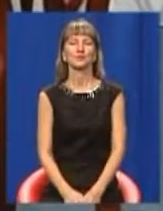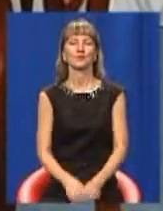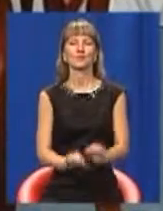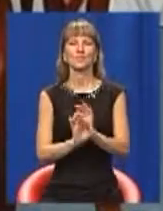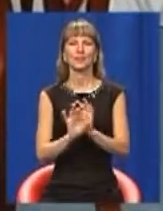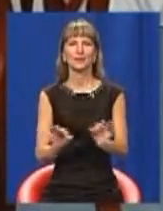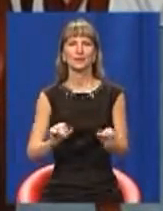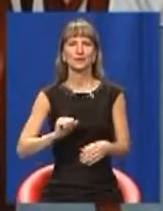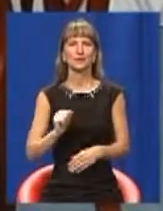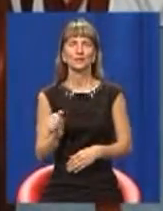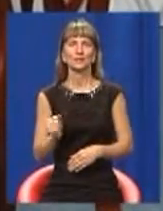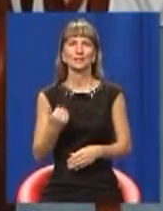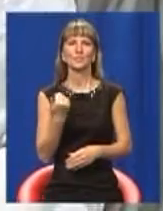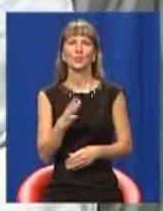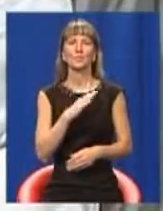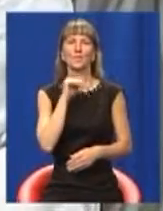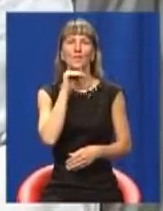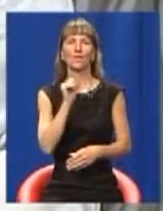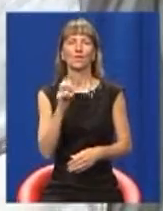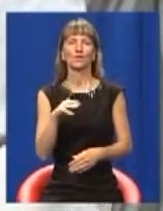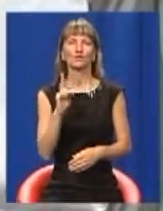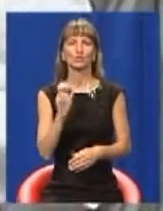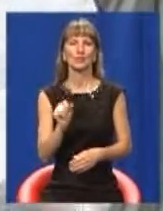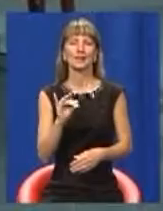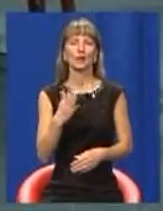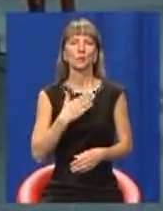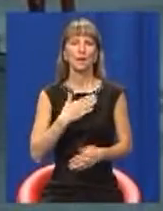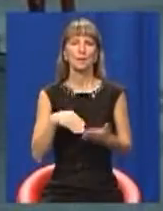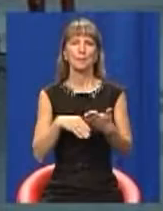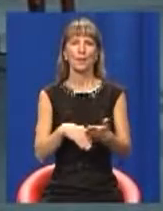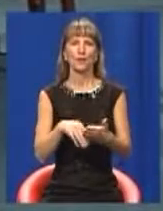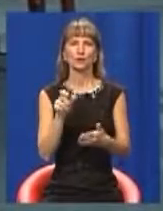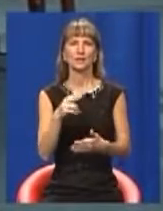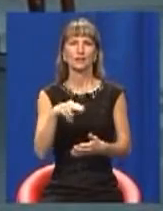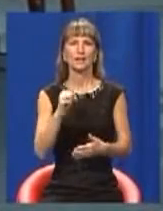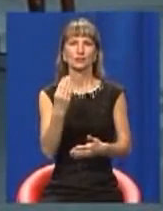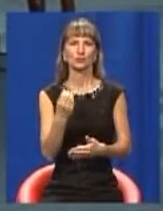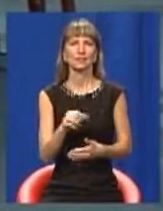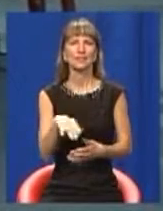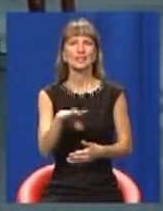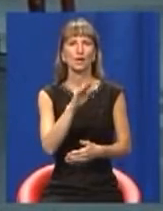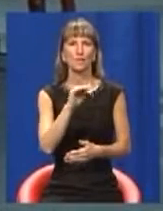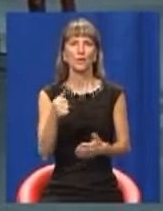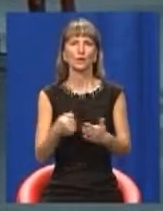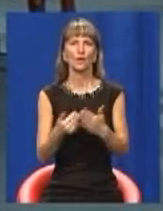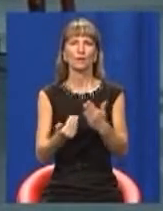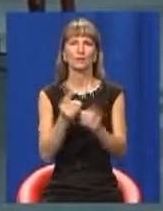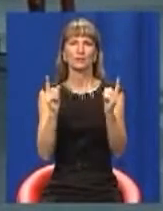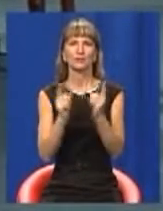Круто. Друзья, с вами был профессор Антошка и моя помощница Даша. Всем пока. Пока. До новых встреч.